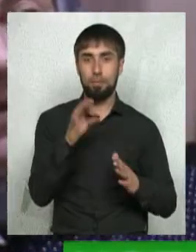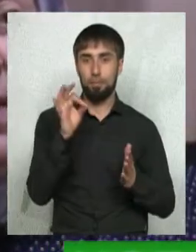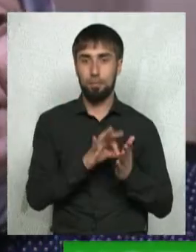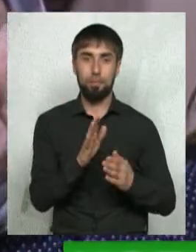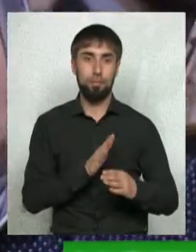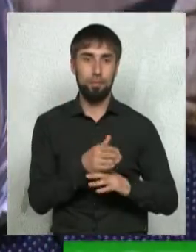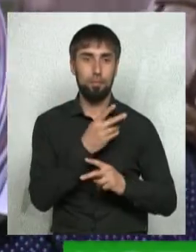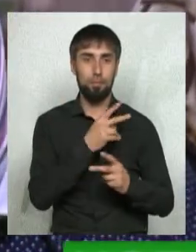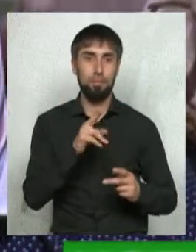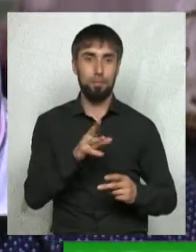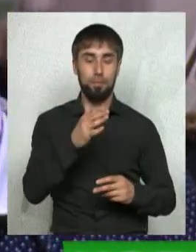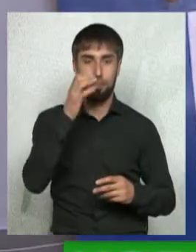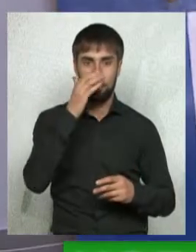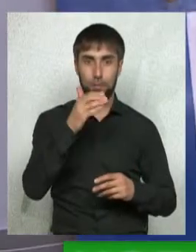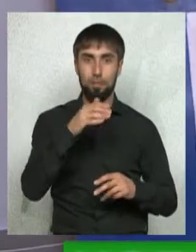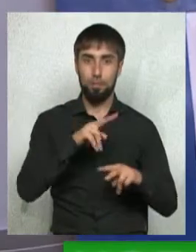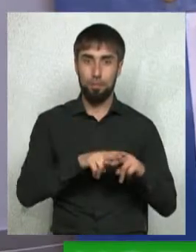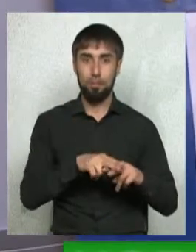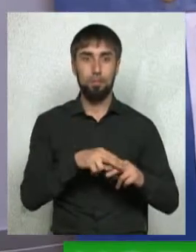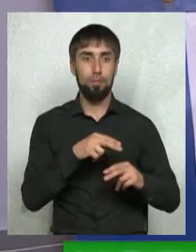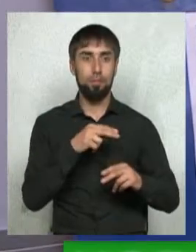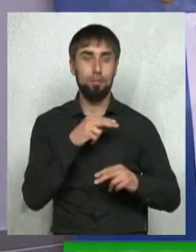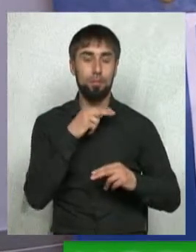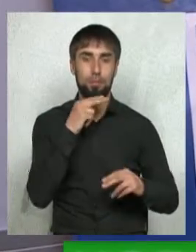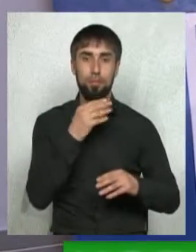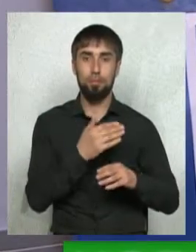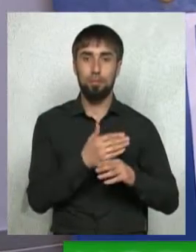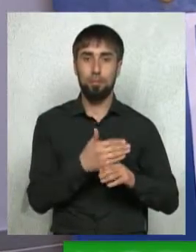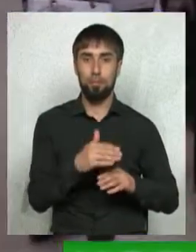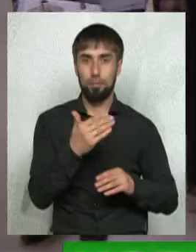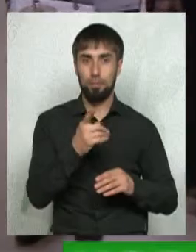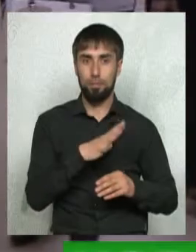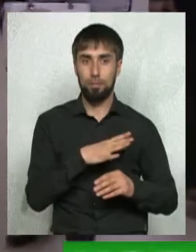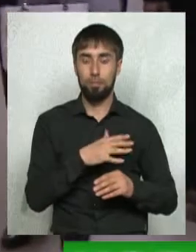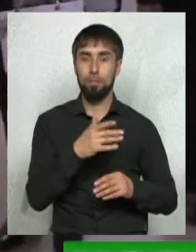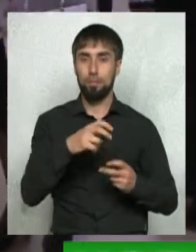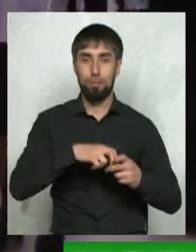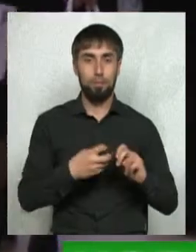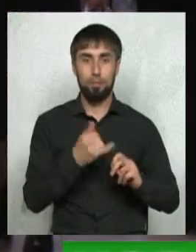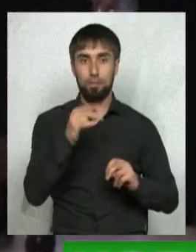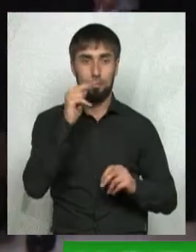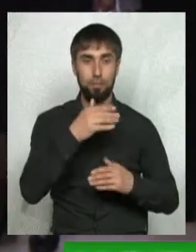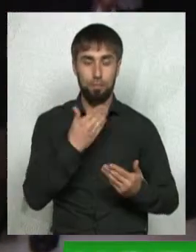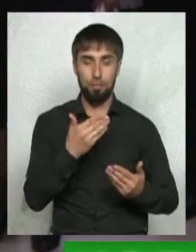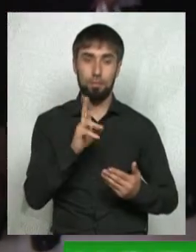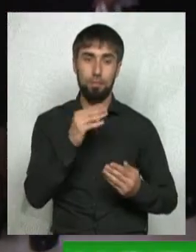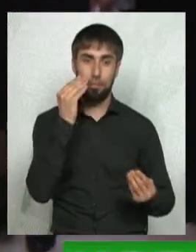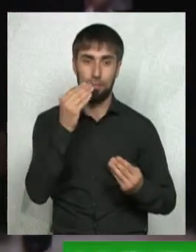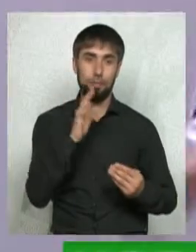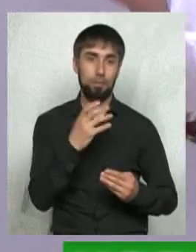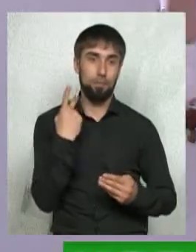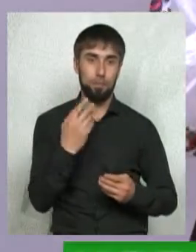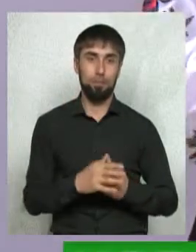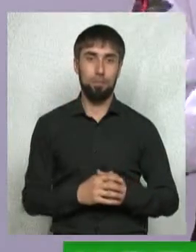гостей – увидеть, как в образовательных заведениях уделяют внимание и другим лингвистическим дисциплинам. А с этим проблем у учащихся нет, к примеру, с